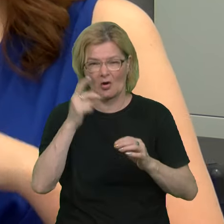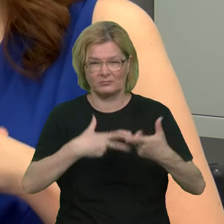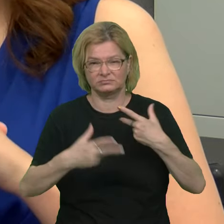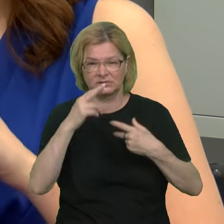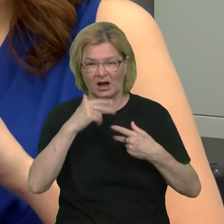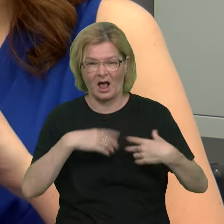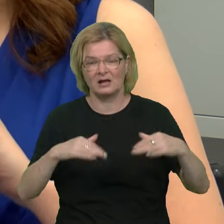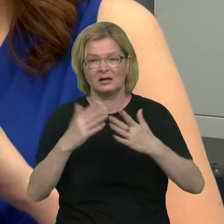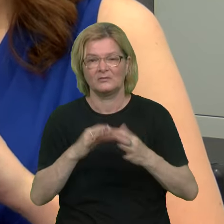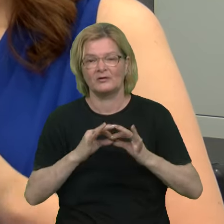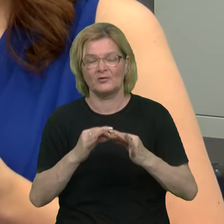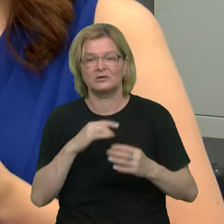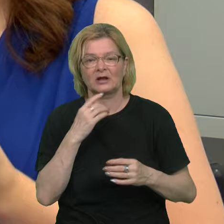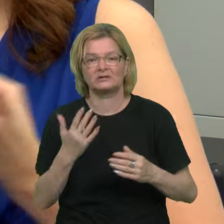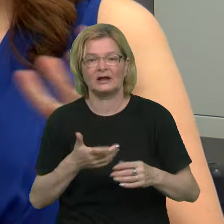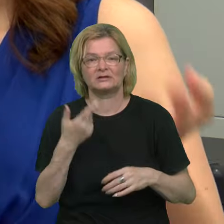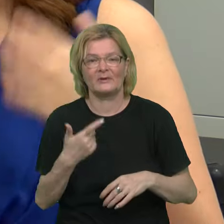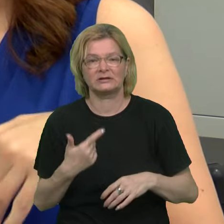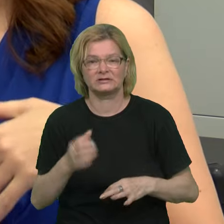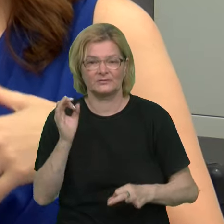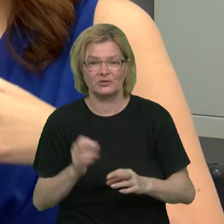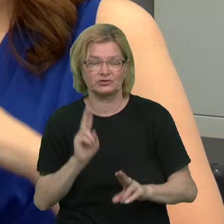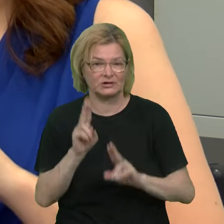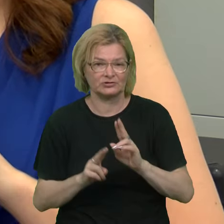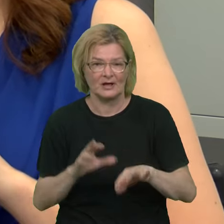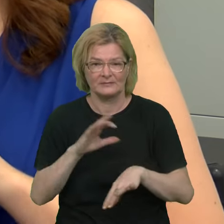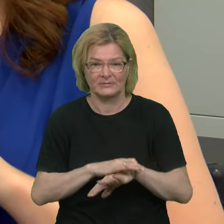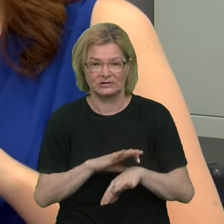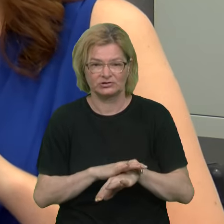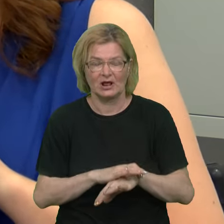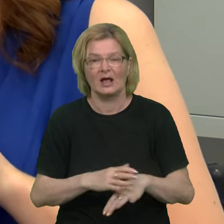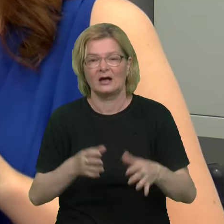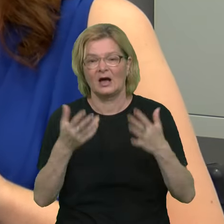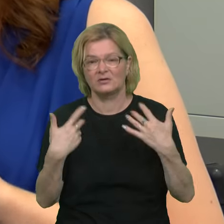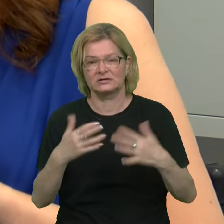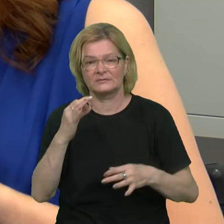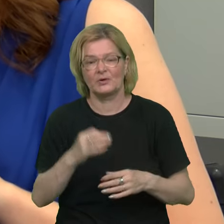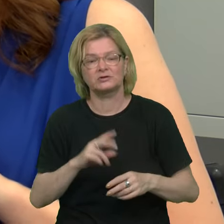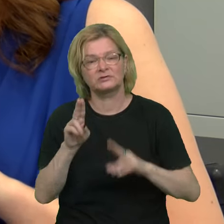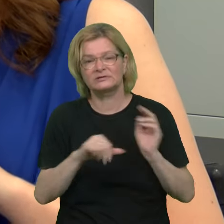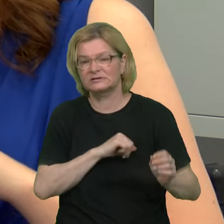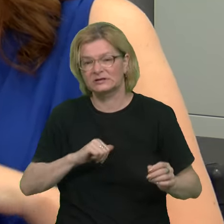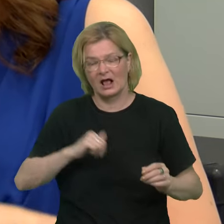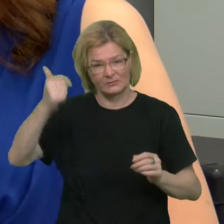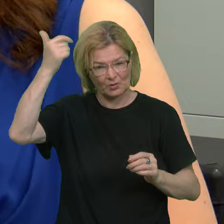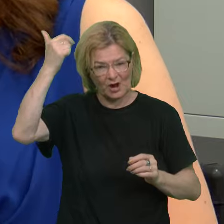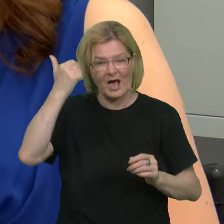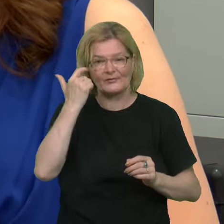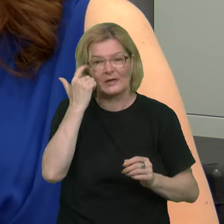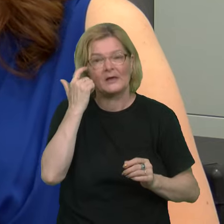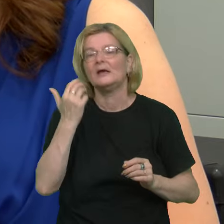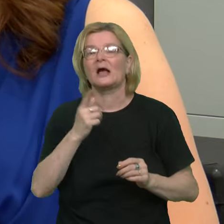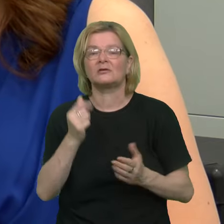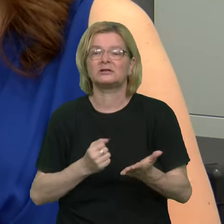onkologije koji me cijelo vrijeme vodi, kako je rekao da je 20% izlječenja medicina, 80% izlječenja je stav